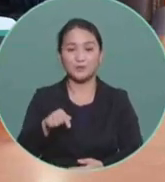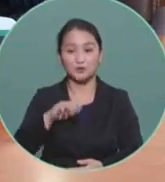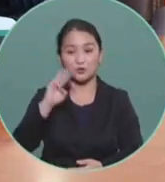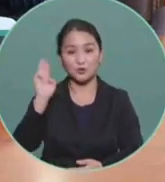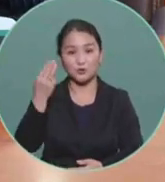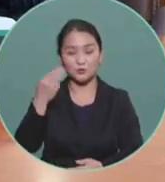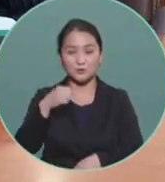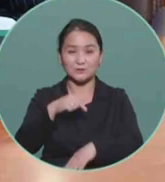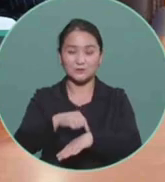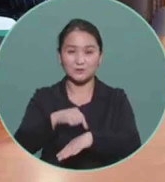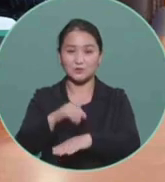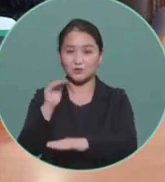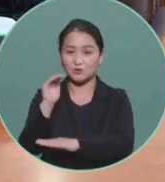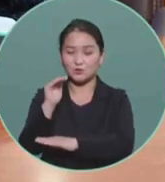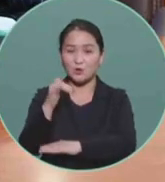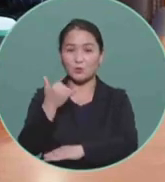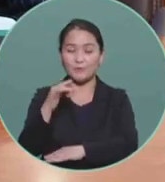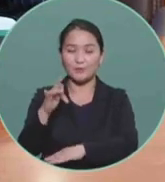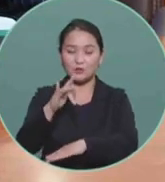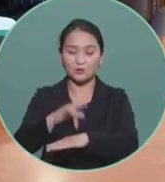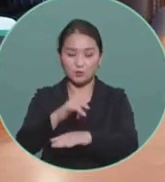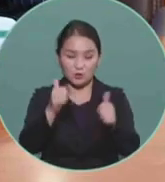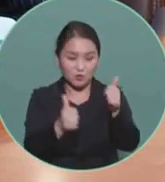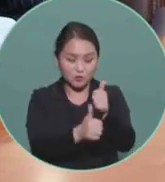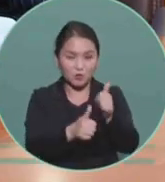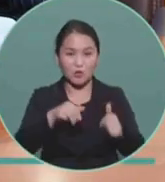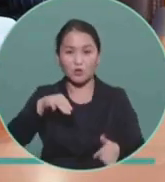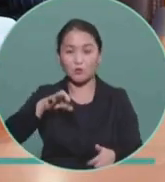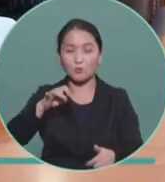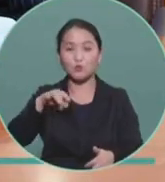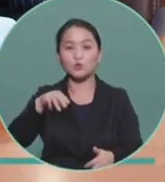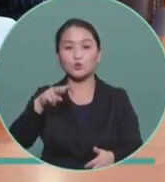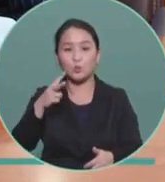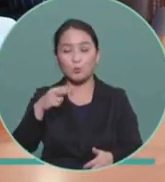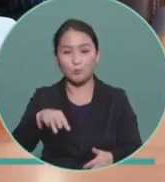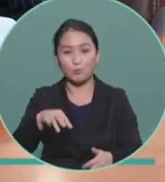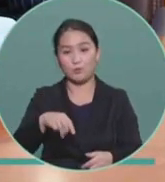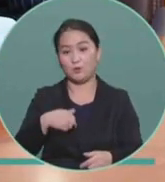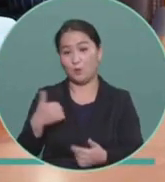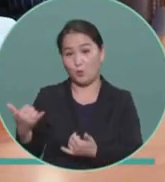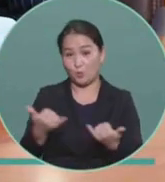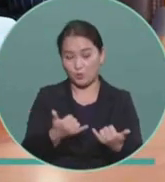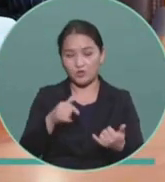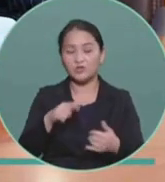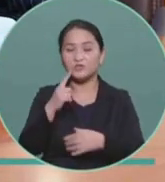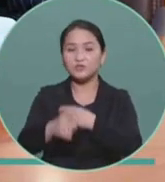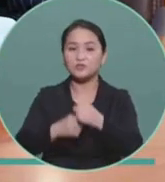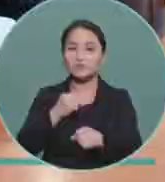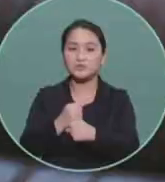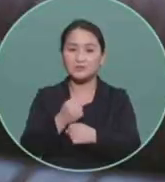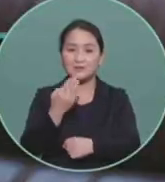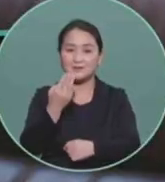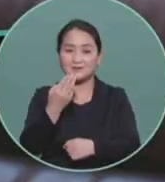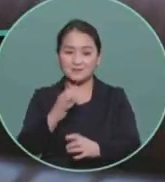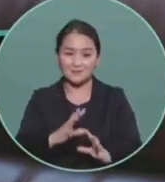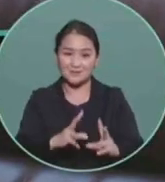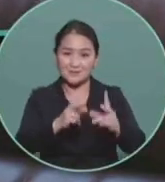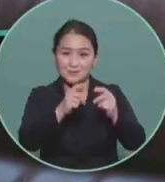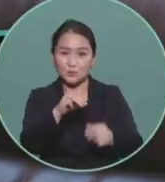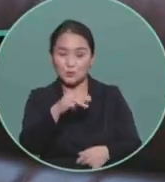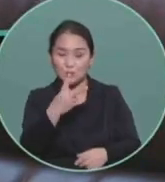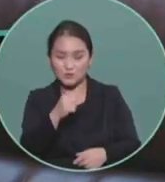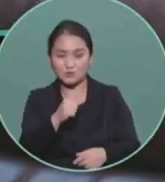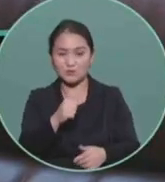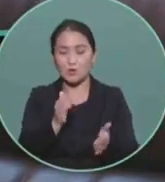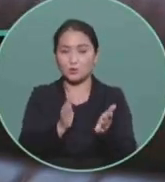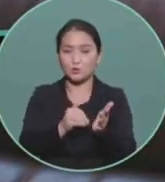удаагийн тодруулгын цагийн зочноор нийслэлийн цэцэг дагын орлогч Төмөр Төмөр өрөвд оролцлоо. Тэгэхээр яг энэ жилийн хувьд бол одоо шахмал төлшний хомсдол